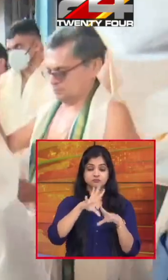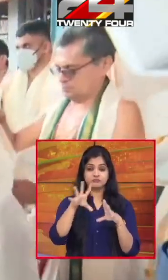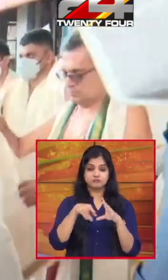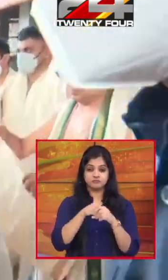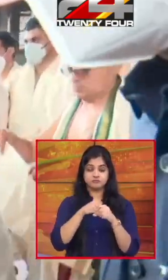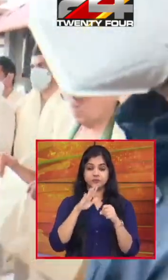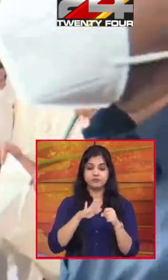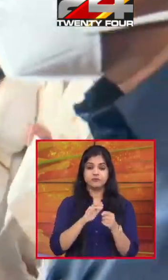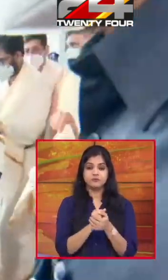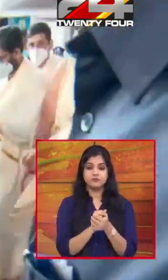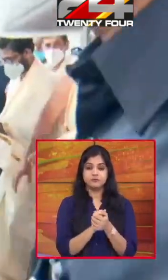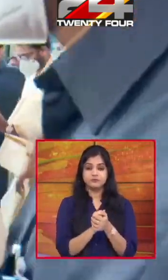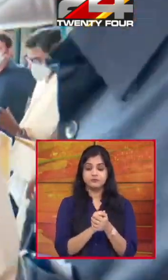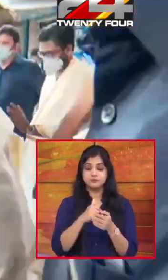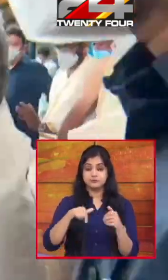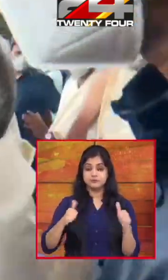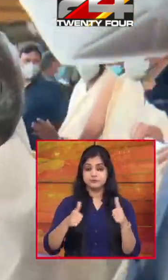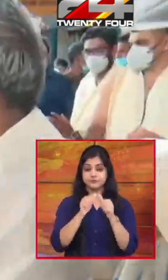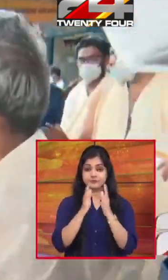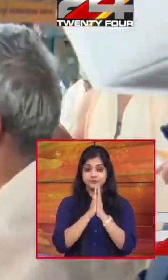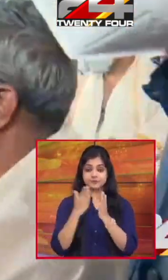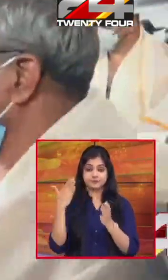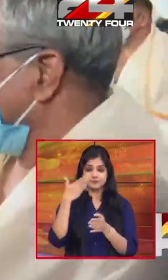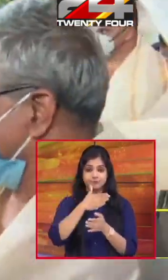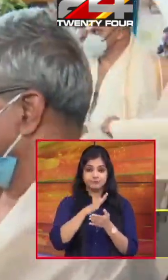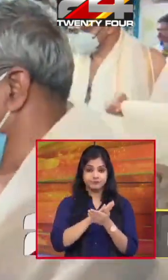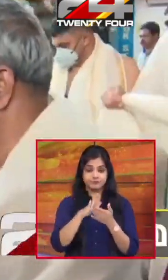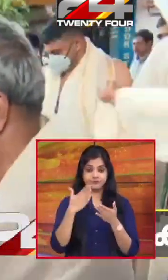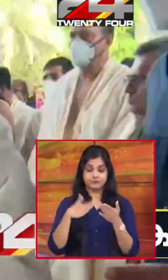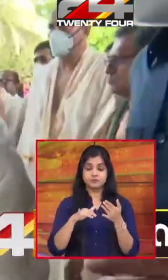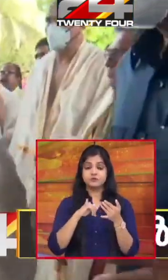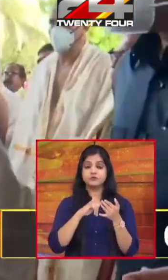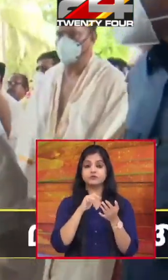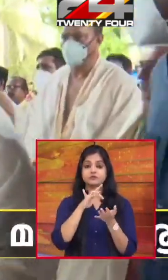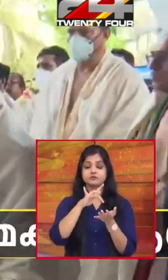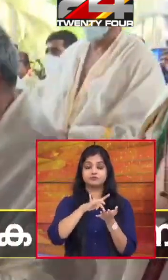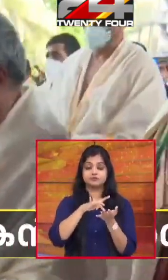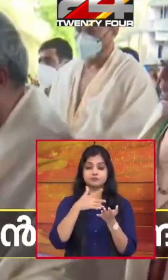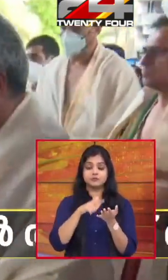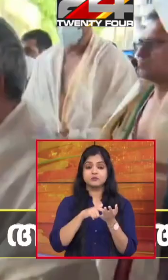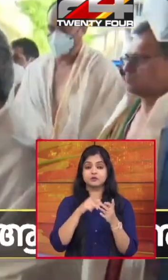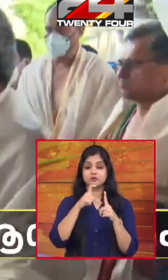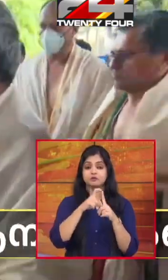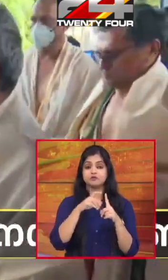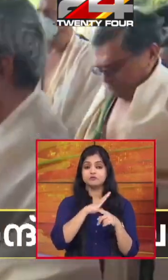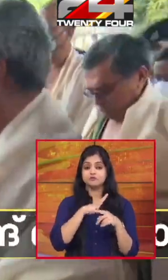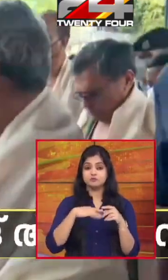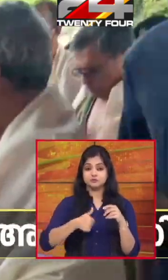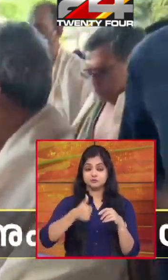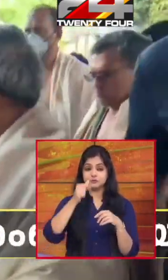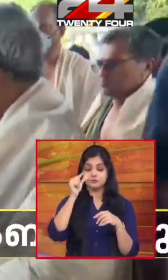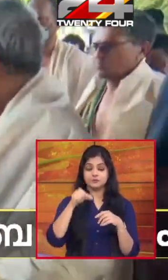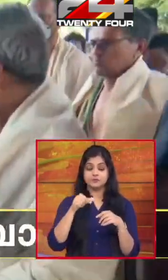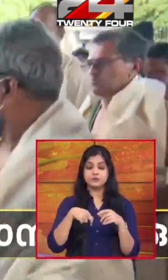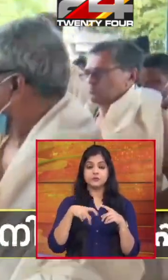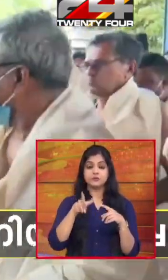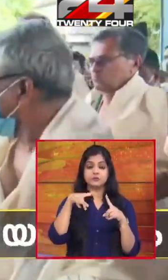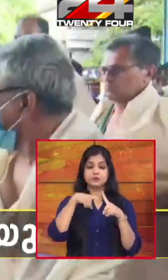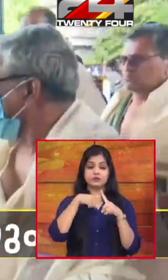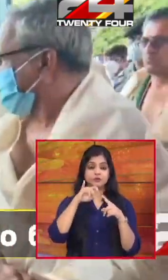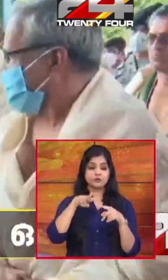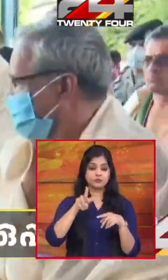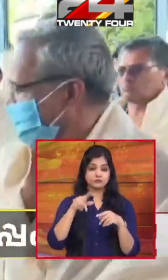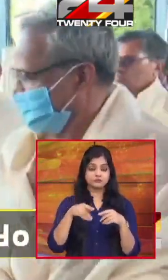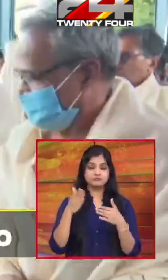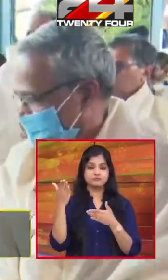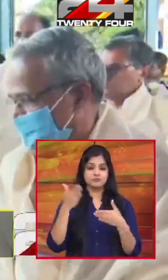ഉണ്ടായിരുന്നത്. ഇവിടെ ക്ഷേത്ര ദർശനത്തിനെത്തിയ അദ്ദേഹത്തെ ശ്രീവത്സത്തിന് മുന്നിൽ വെച്ച് ദേവസ്വം ചെയർമാൻ ഡോക്ടർ വി കെ വിജയന്റെ നേതൃത്വത്തിൽ